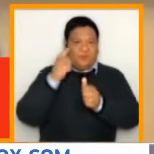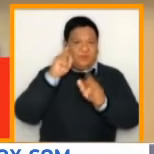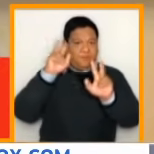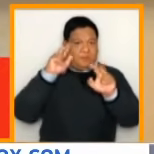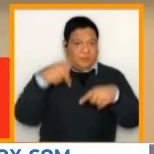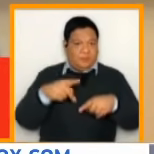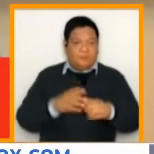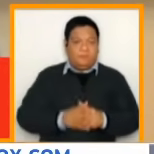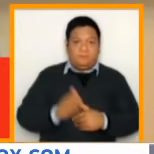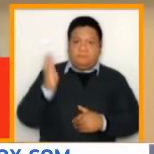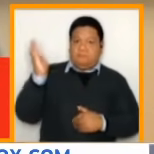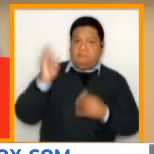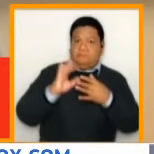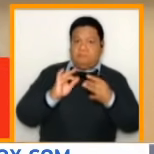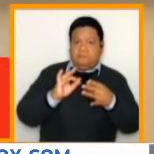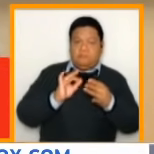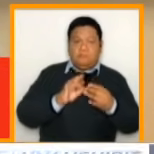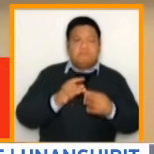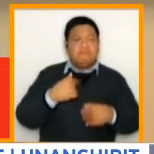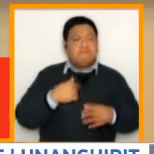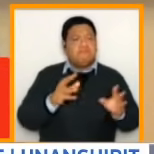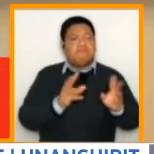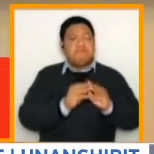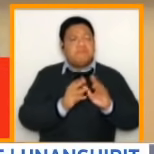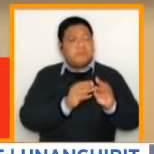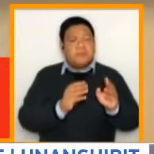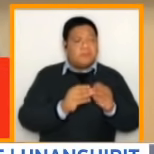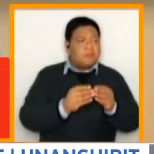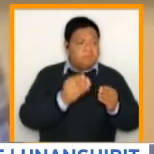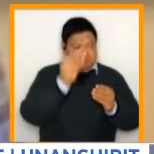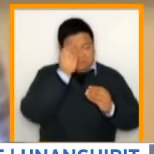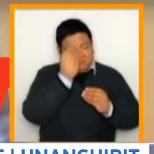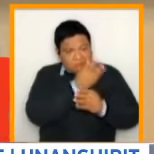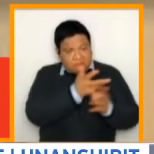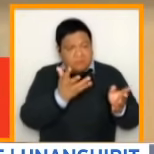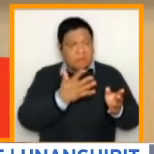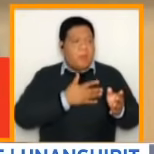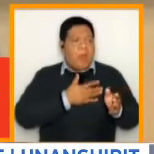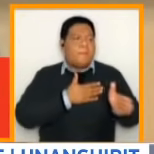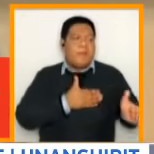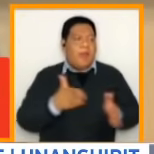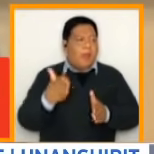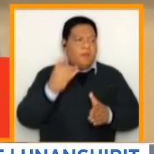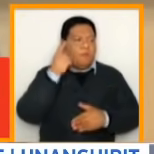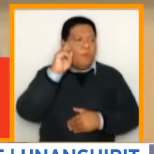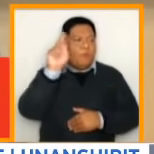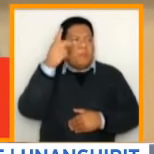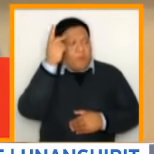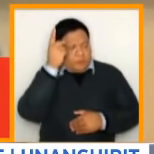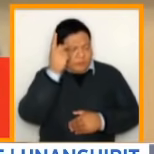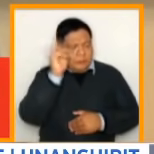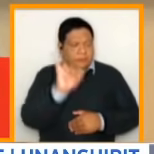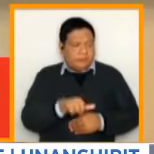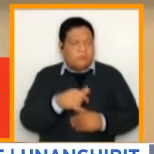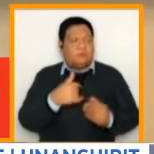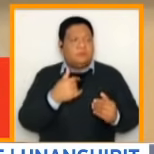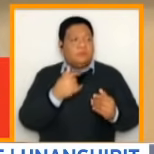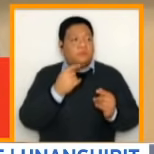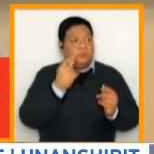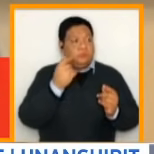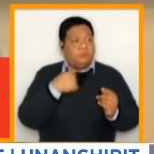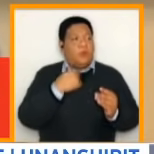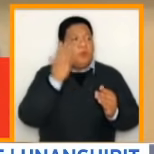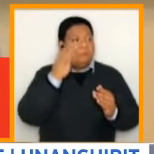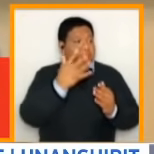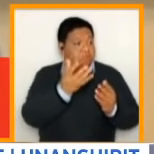less of our plan, my political plans. And I will be getting their consensus